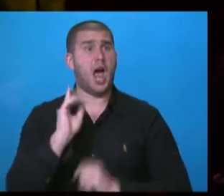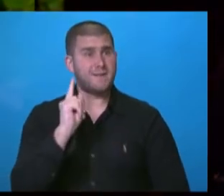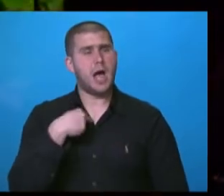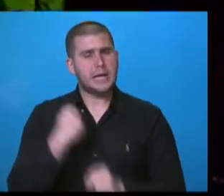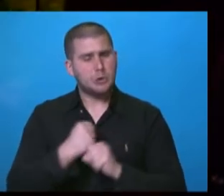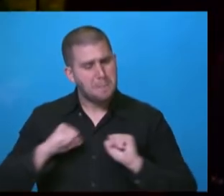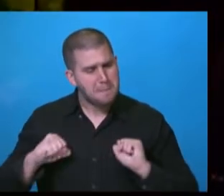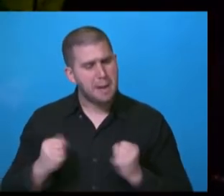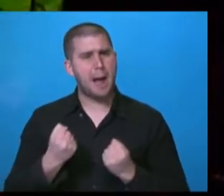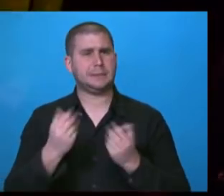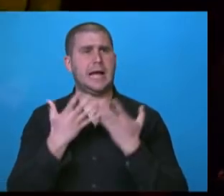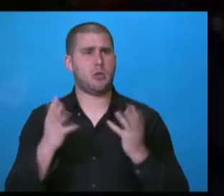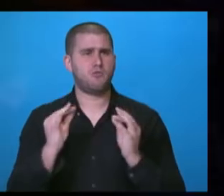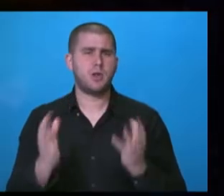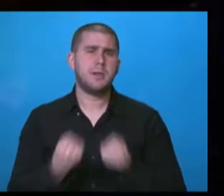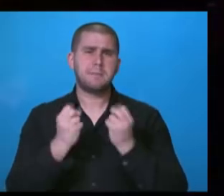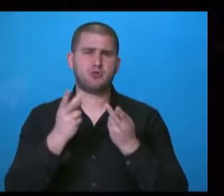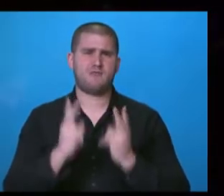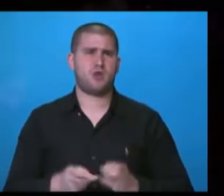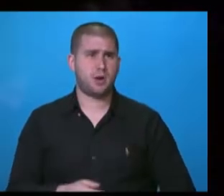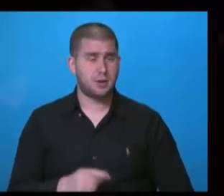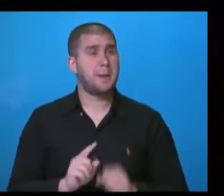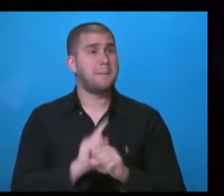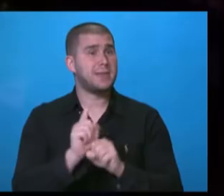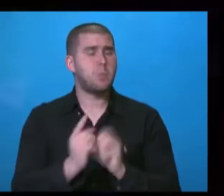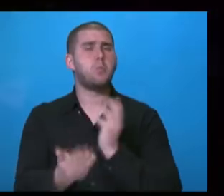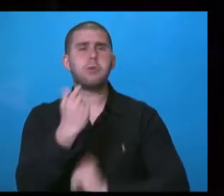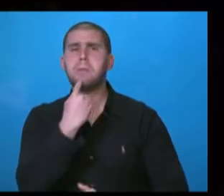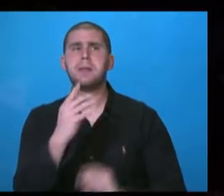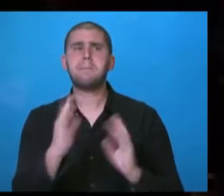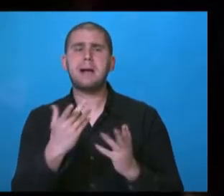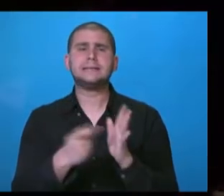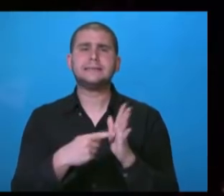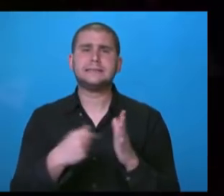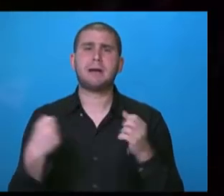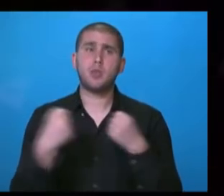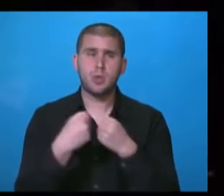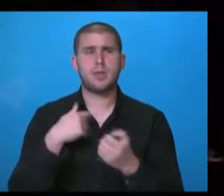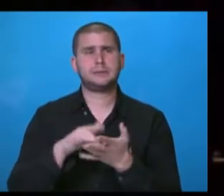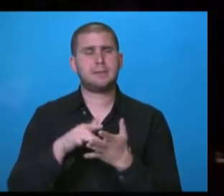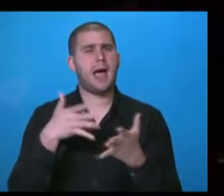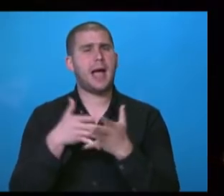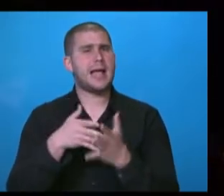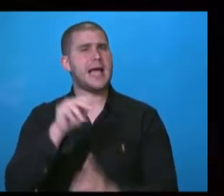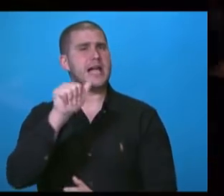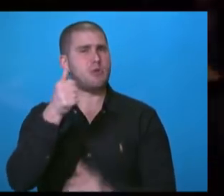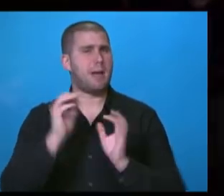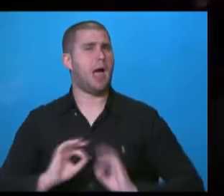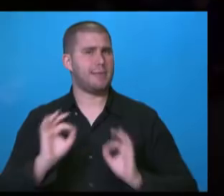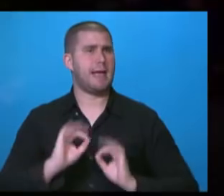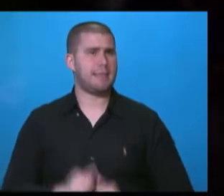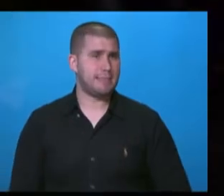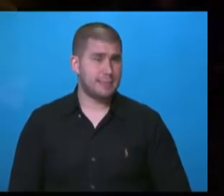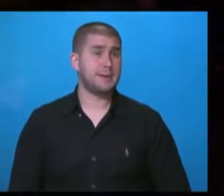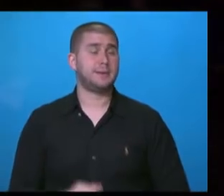מרב המאמצים להוציא את מה שאפשר. שלב הזה מוקדם להגיד מה גרם לתאונה, אנחנו נמצאים בשלבי חקירה ראשונים. תקבל